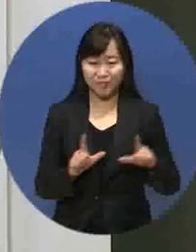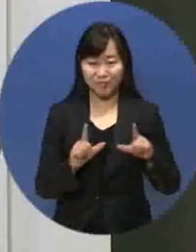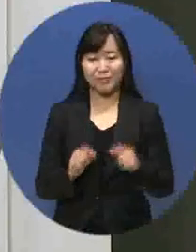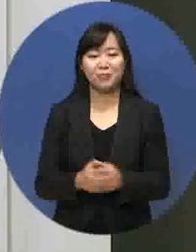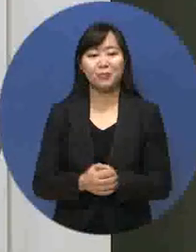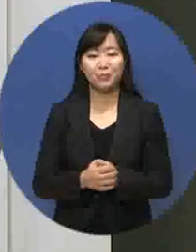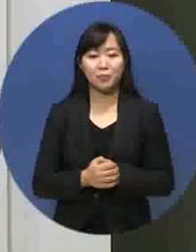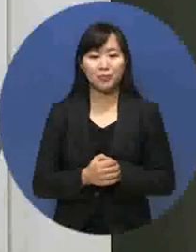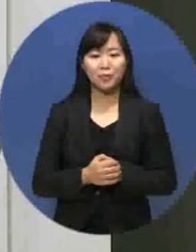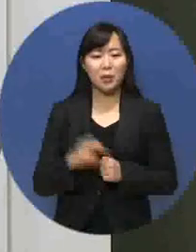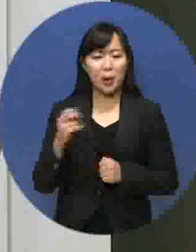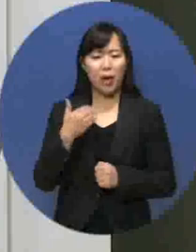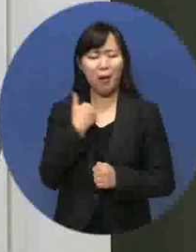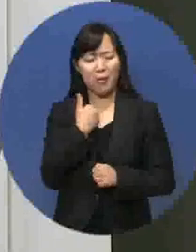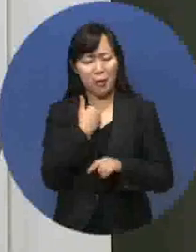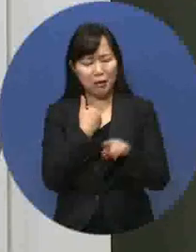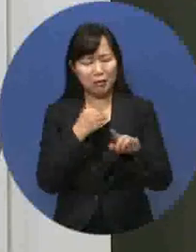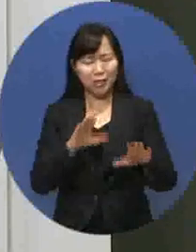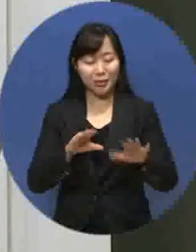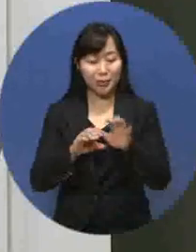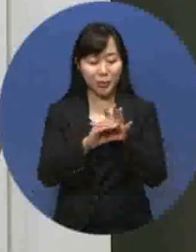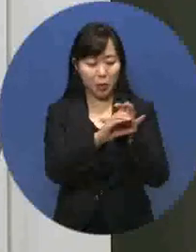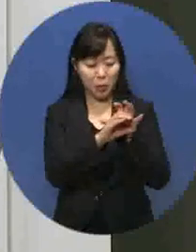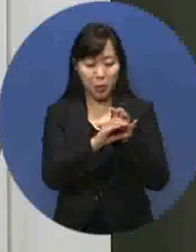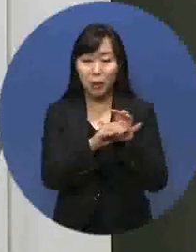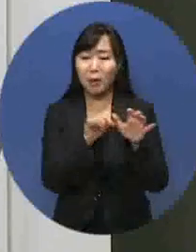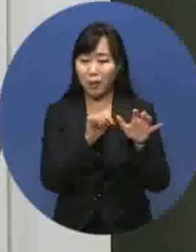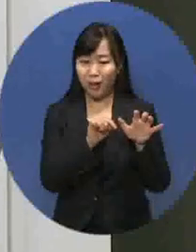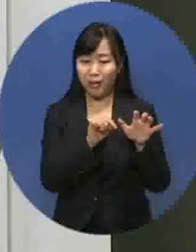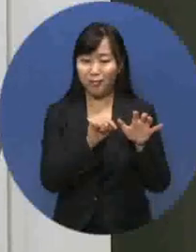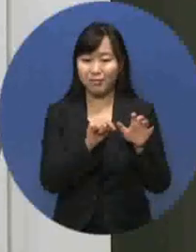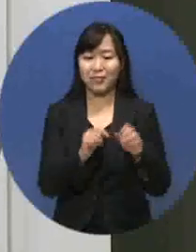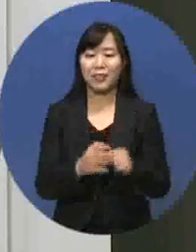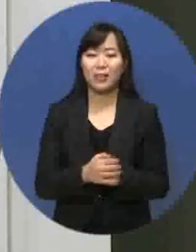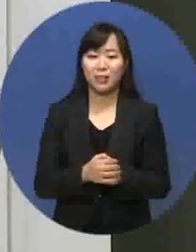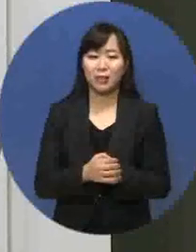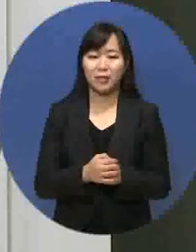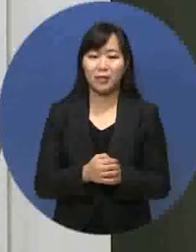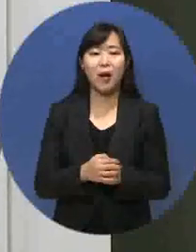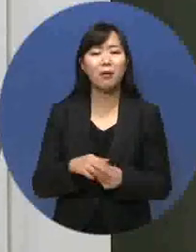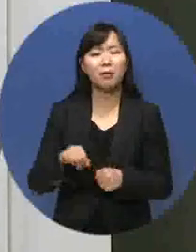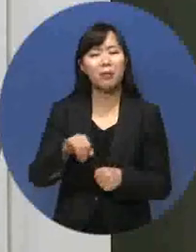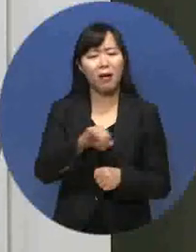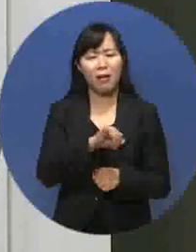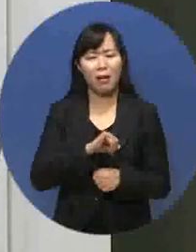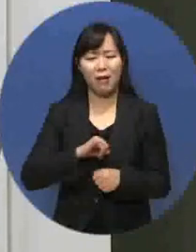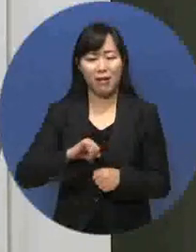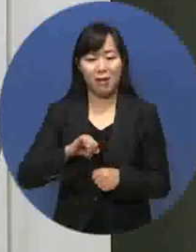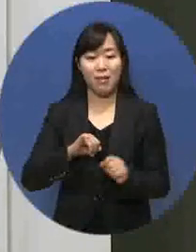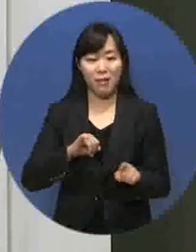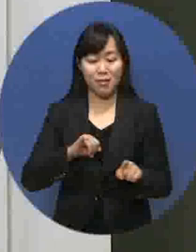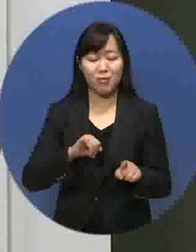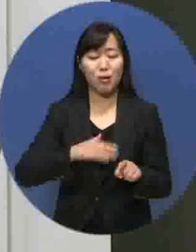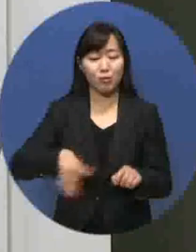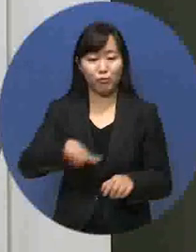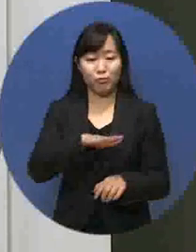거기에다가 이제 보이지 않는 코로나 이 바이러스를 가지고